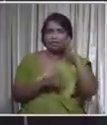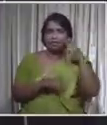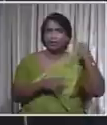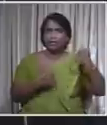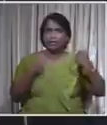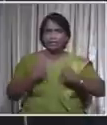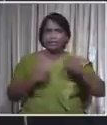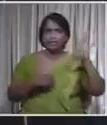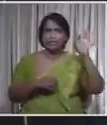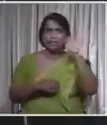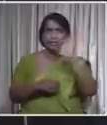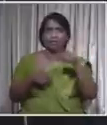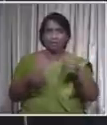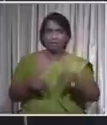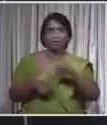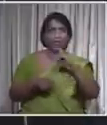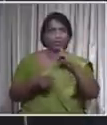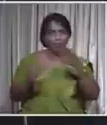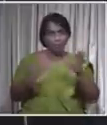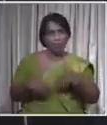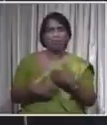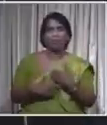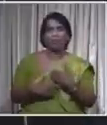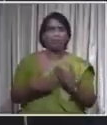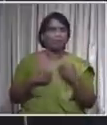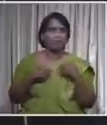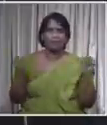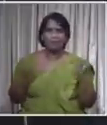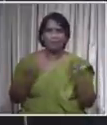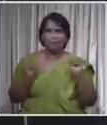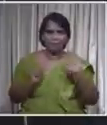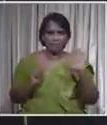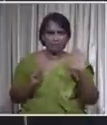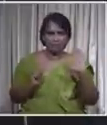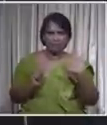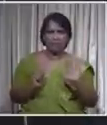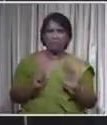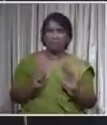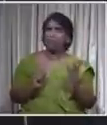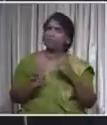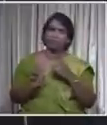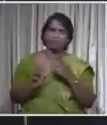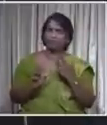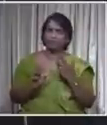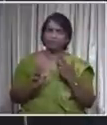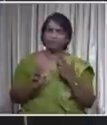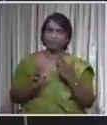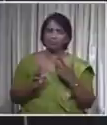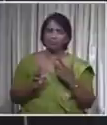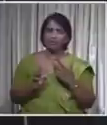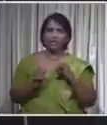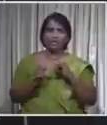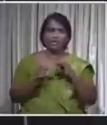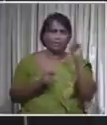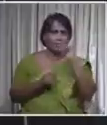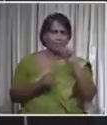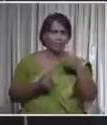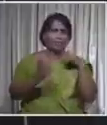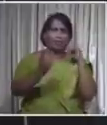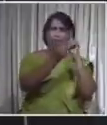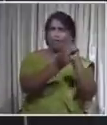කියලා අදරත් නඩුවක් තියෙනවා. හැබැයි අපි බය වුණ නැහැ. අපි කවදාකවත් සිරිසේන මහත්තයා ගාවට ගියෙත්